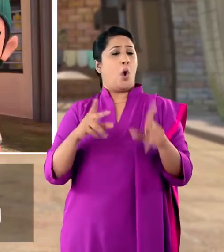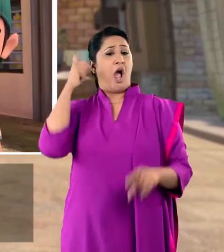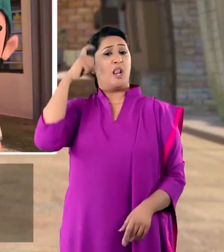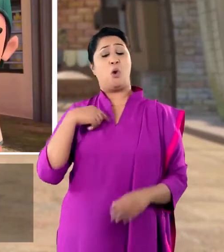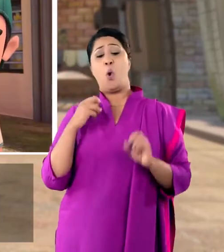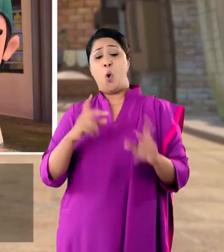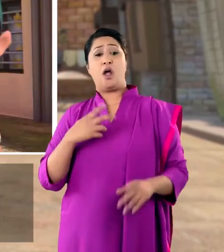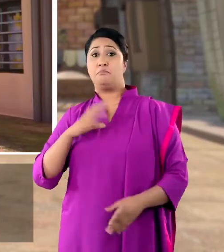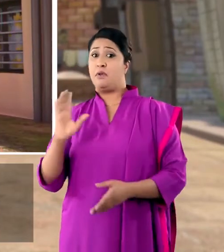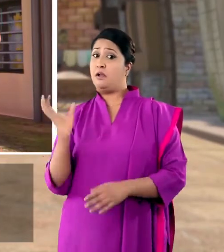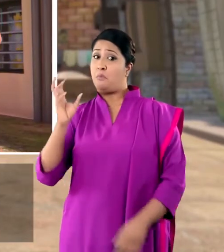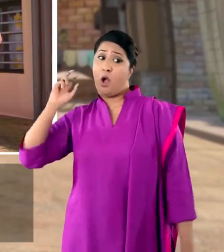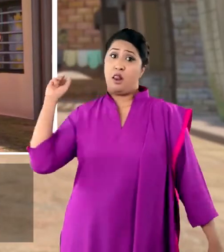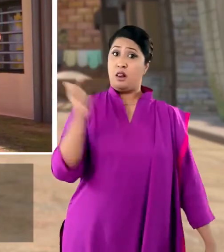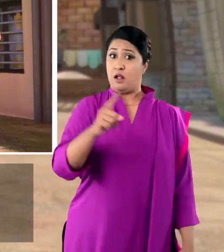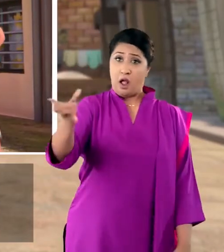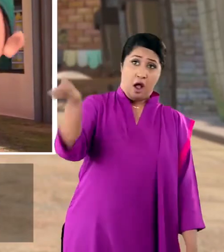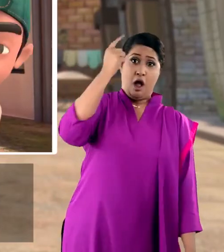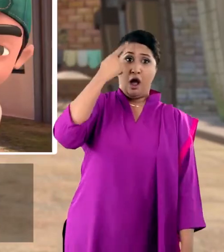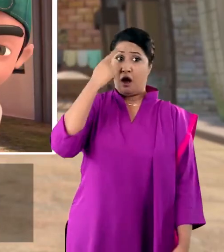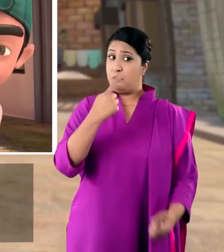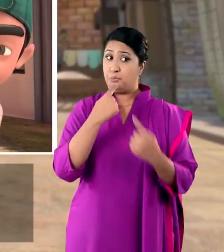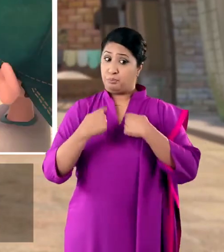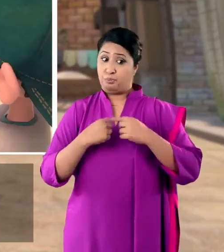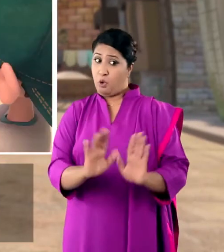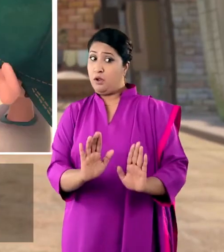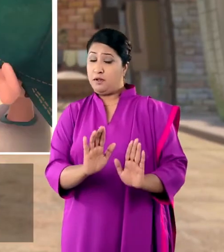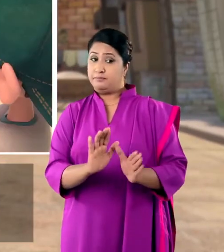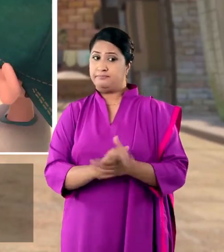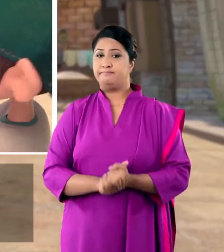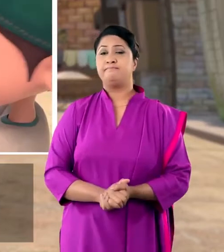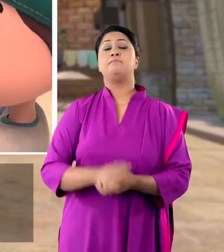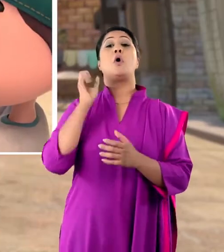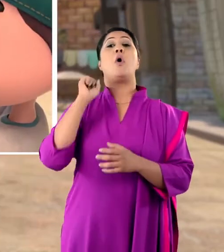दोगे। ठीक है, लेकिन अगर तुम्हें चोट लगी तो मुझे ना कहना।